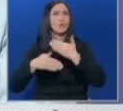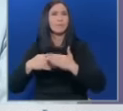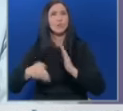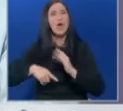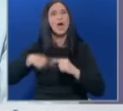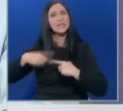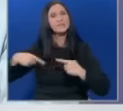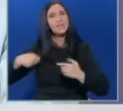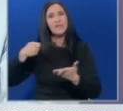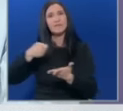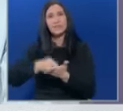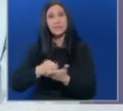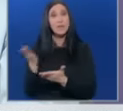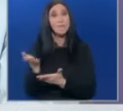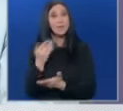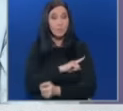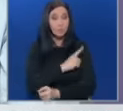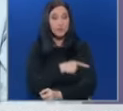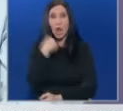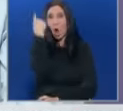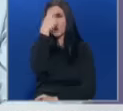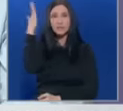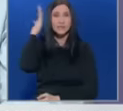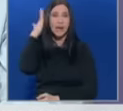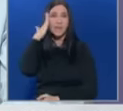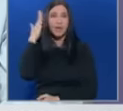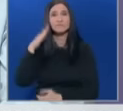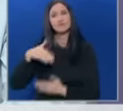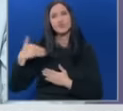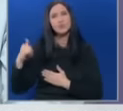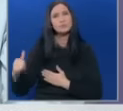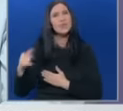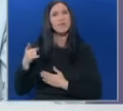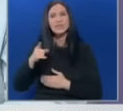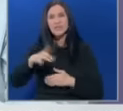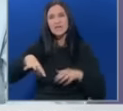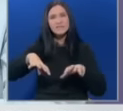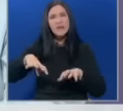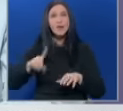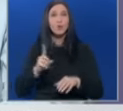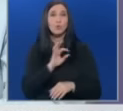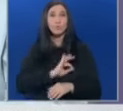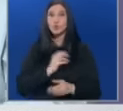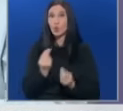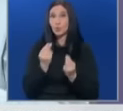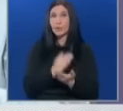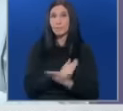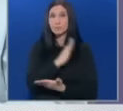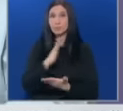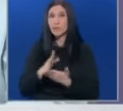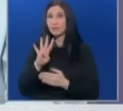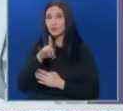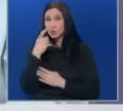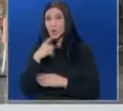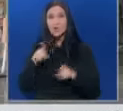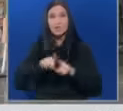и инвестиции и беше подсилен образ на страната в чужбина. Това са сфери, в които получи одобрение през последните 4 години.